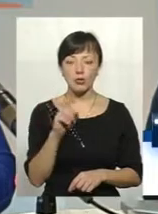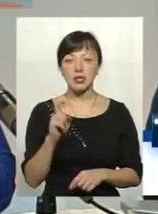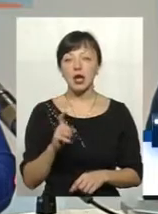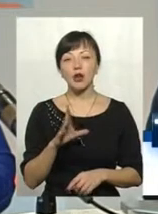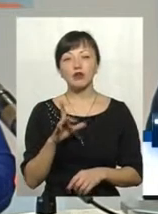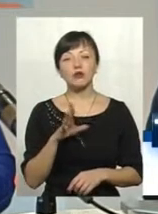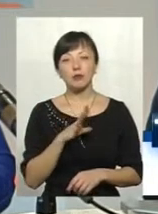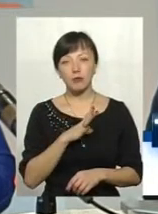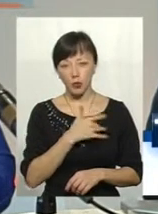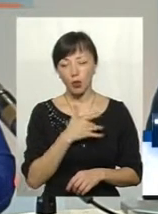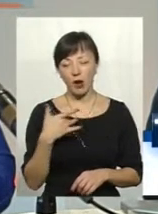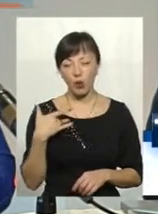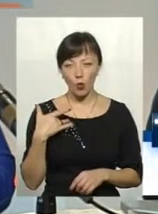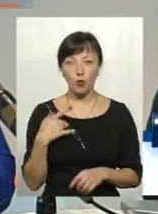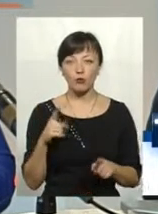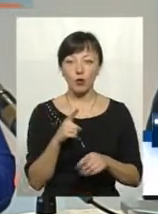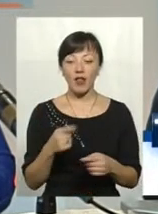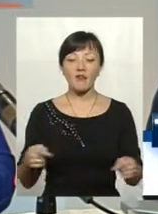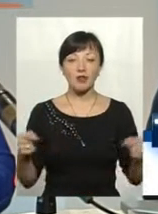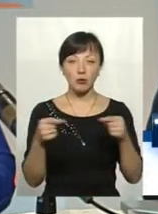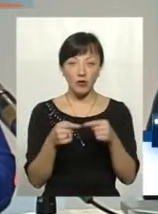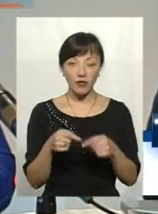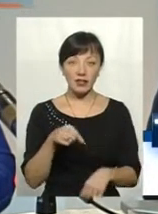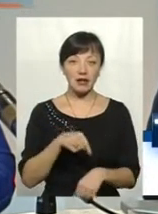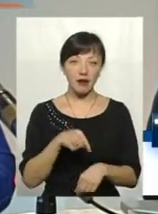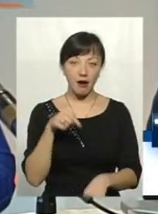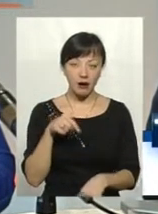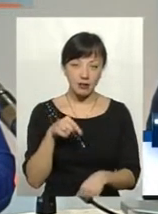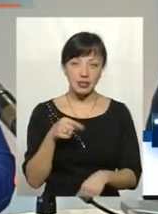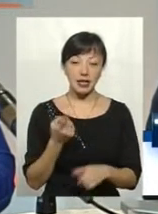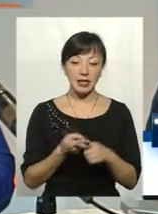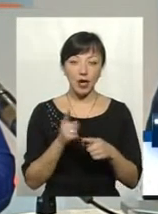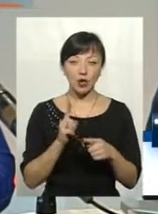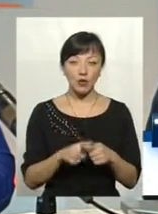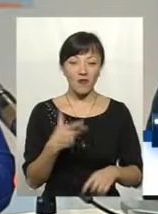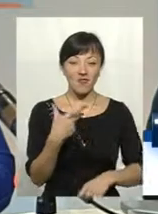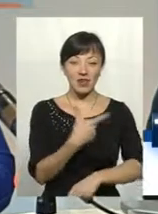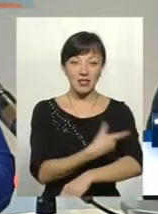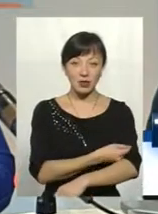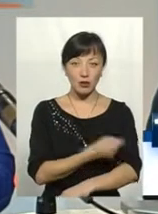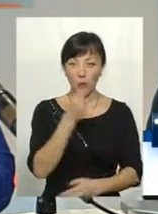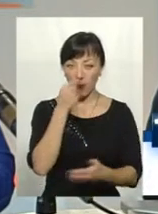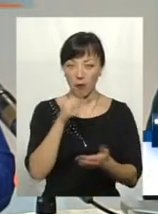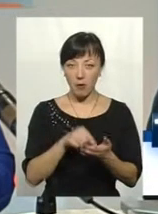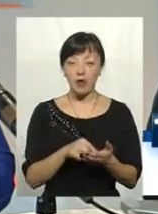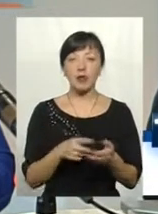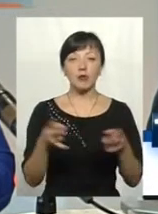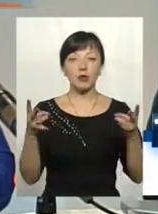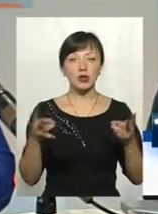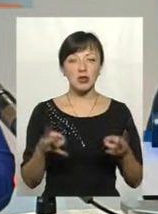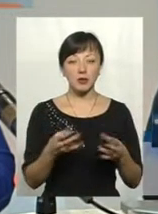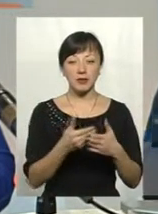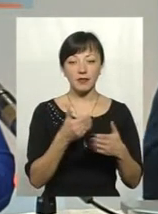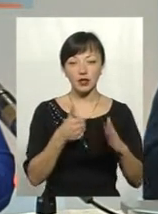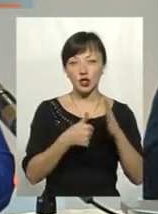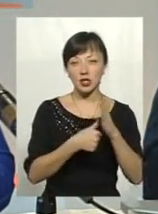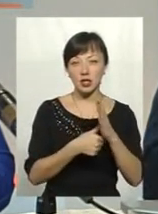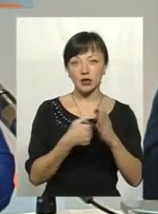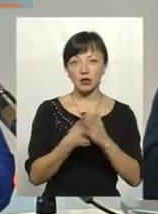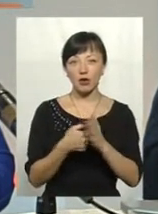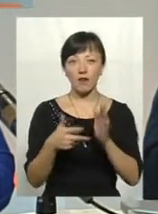була відповідна реакція організму на ту вакцину, яка ввелася в організм дитини, потрібно від 6